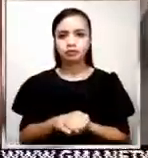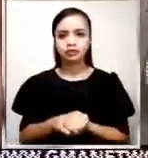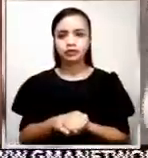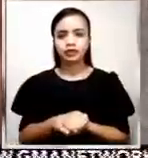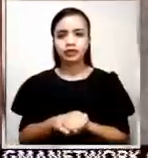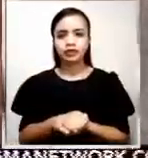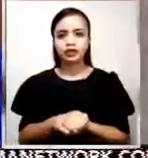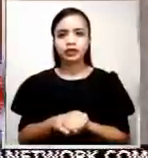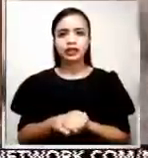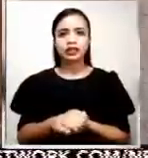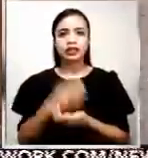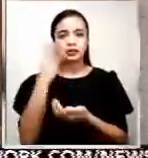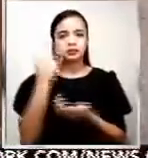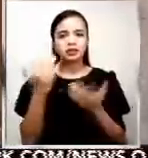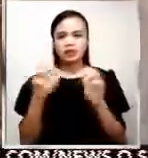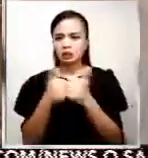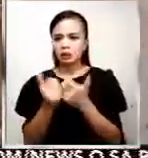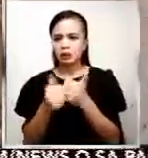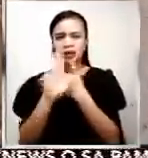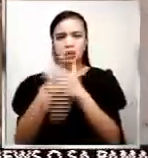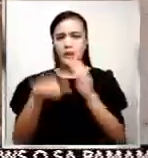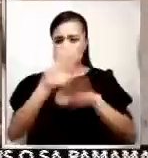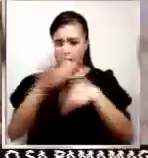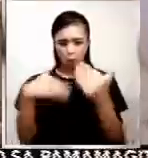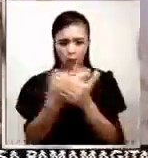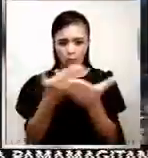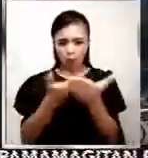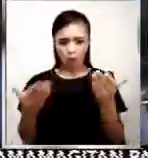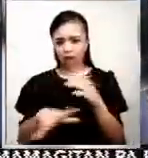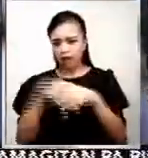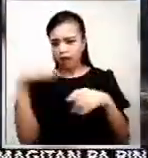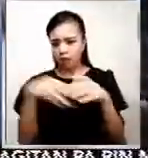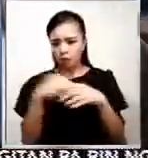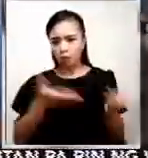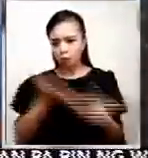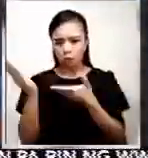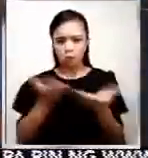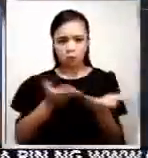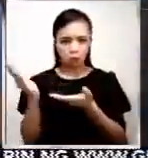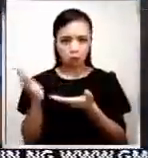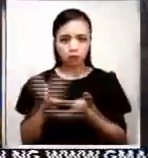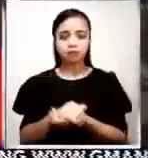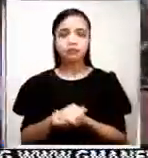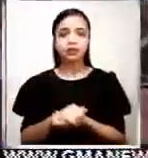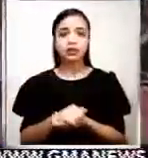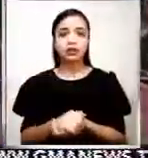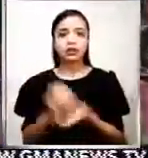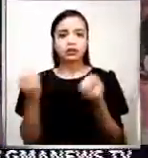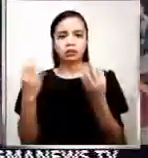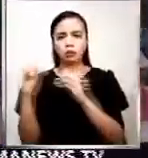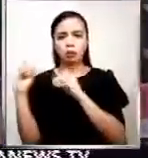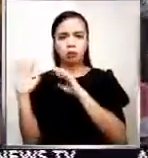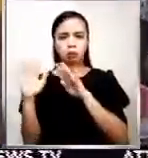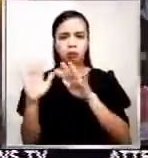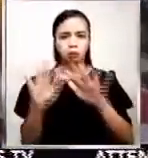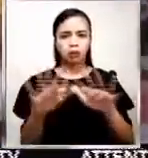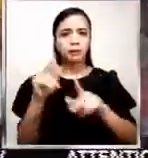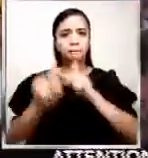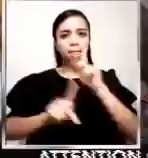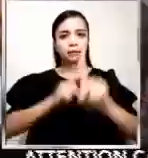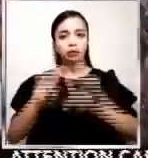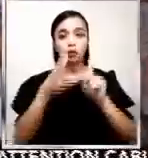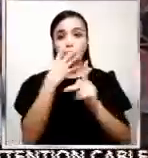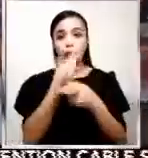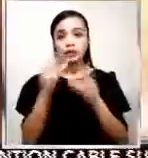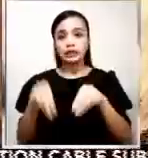nito, lahat ng gamit namin ilalabas ko na kahit ulan lang. Dinumog naman ng mga residente ang mga namimigay ng pagkain at